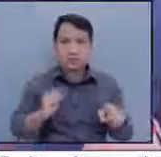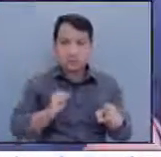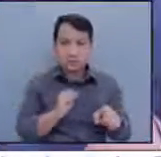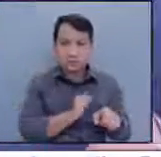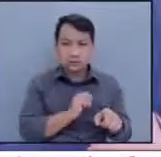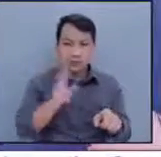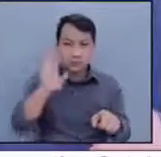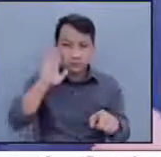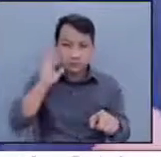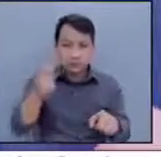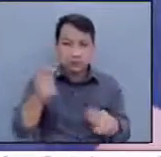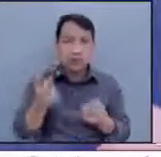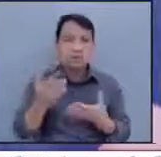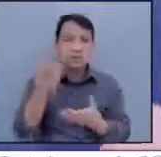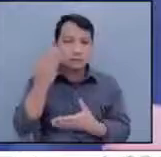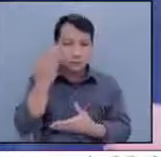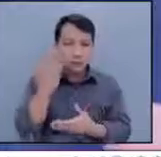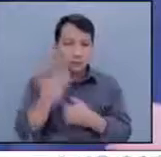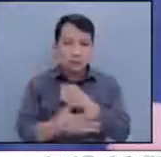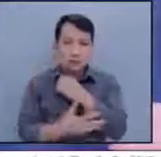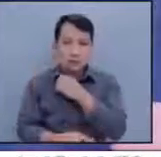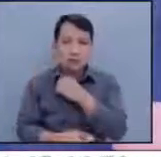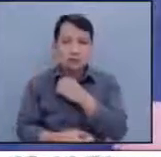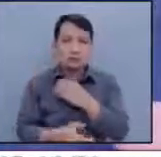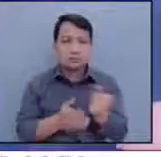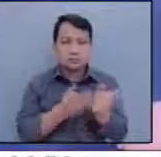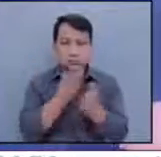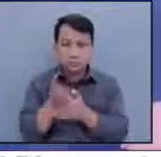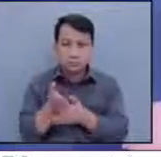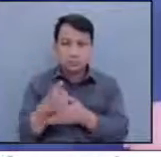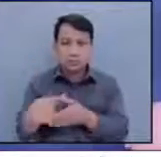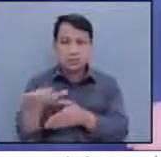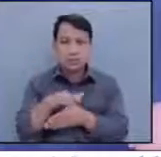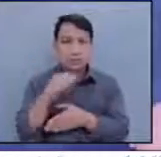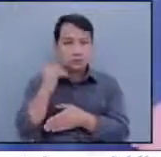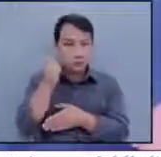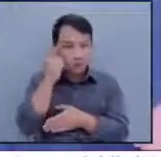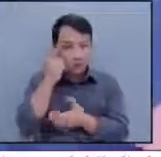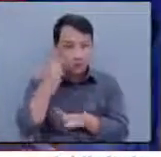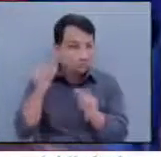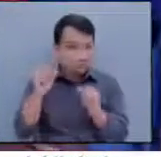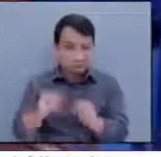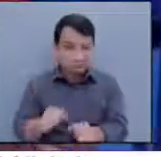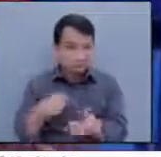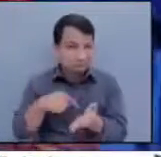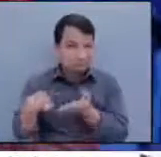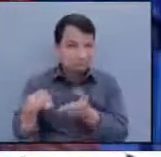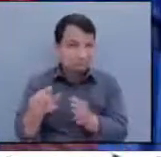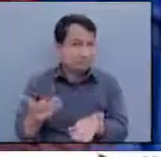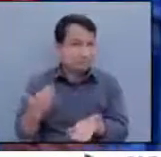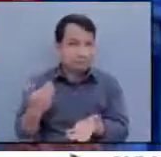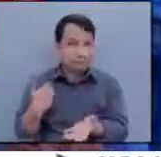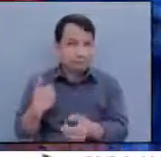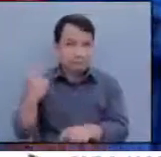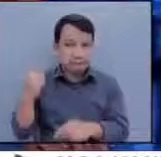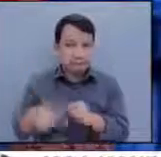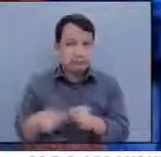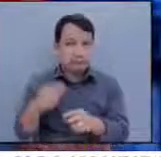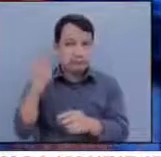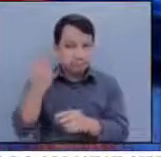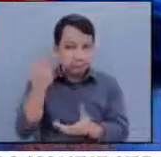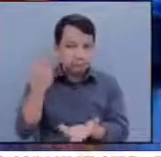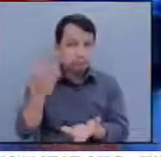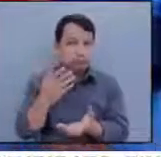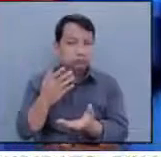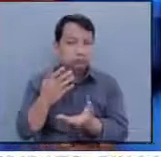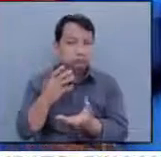maraming mahirap ang na-ospital sa mga pagamutan ng gobyerno ang walang kakayahan na magbayad. Iginit ni Go na layunin ng Malasakit Center Act